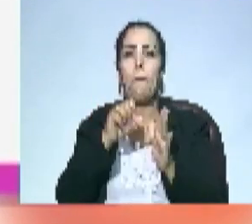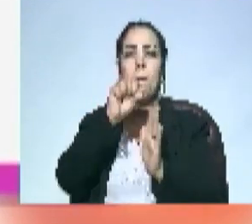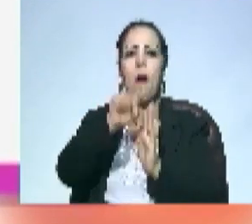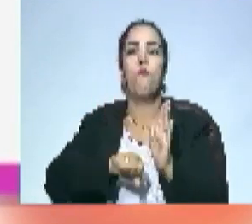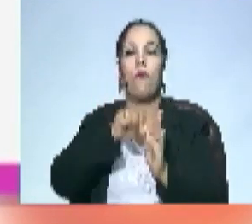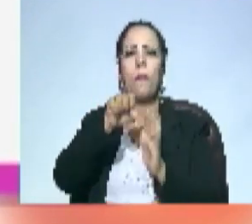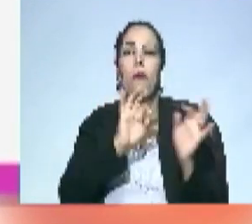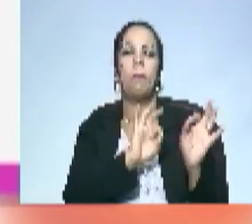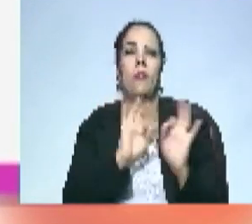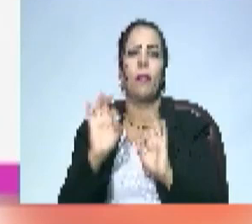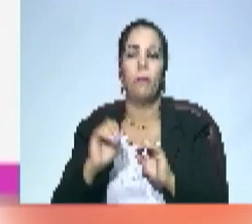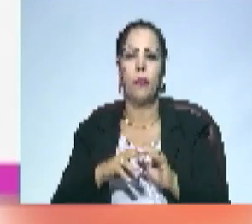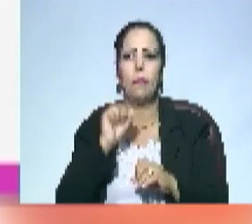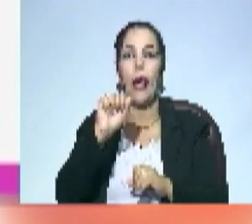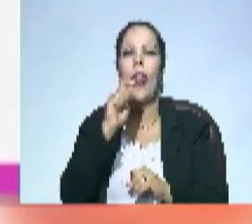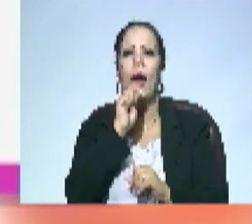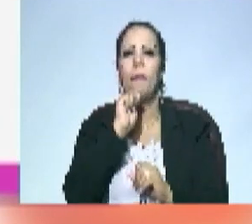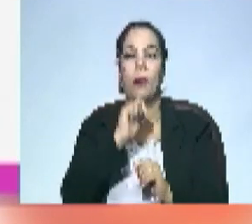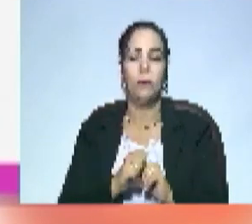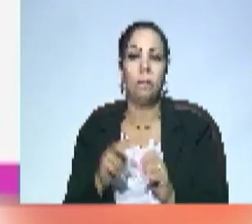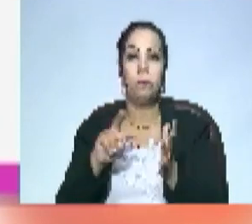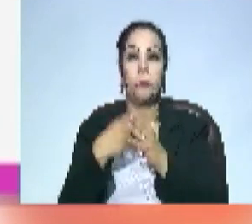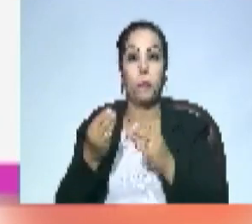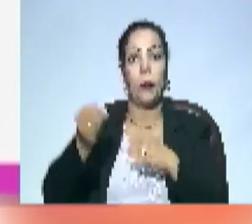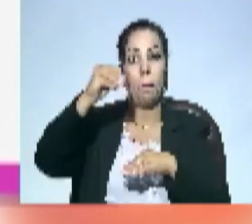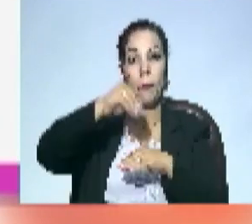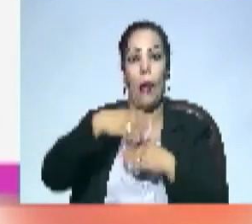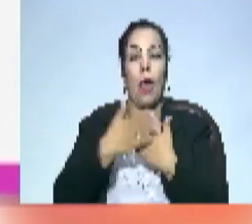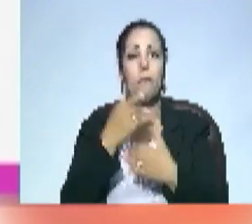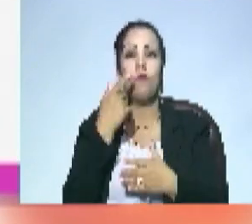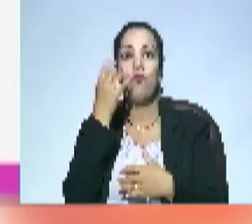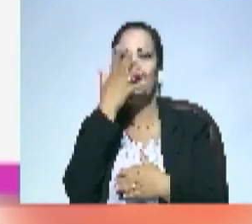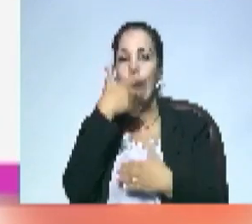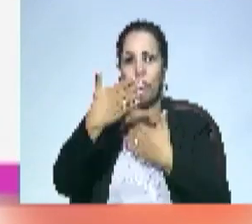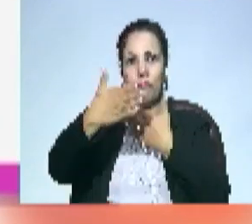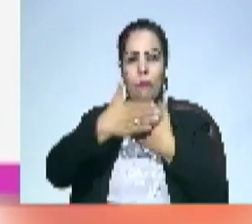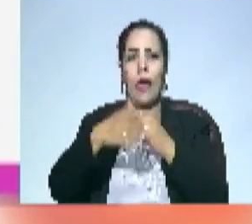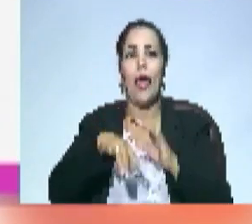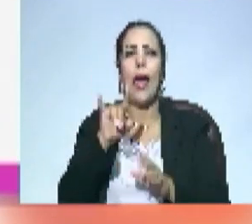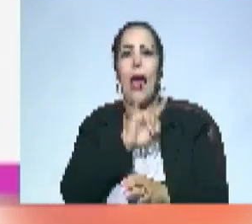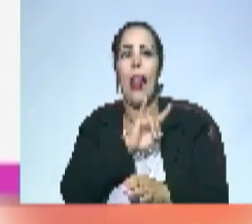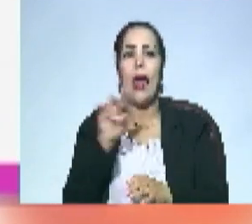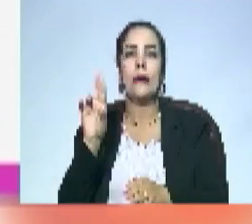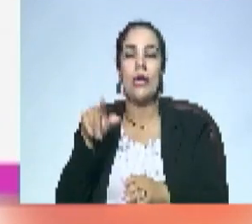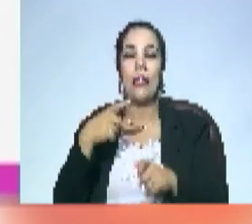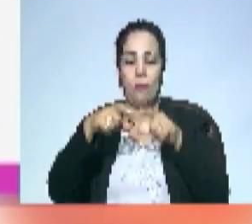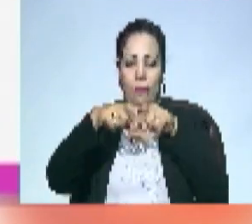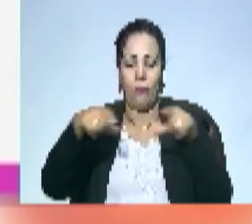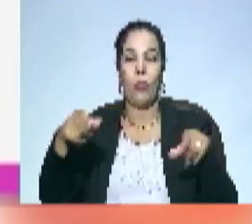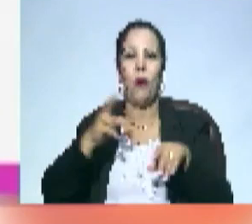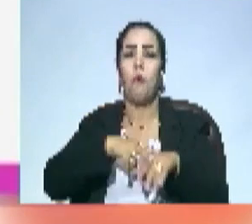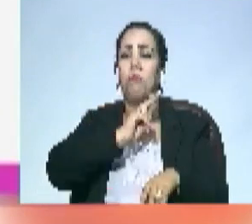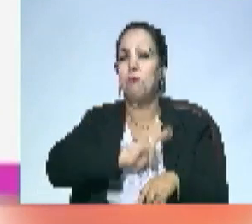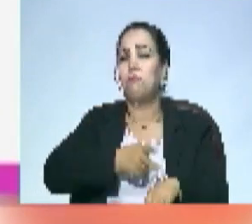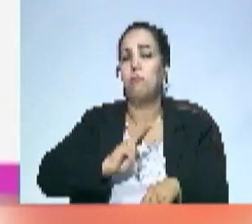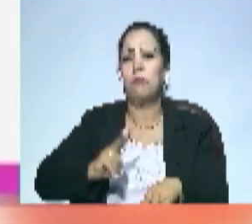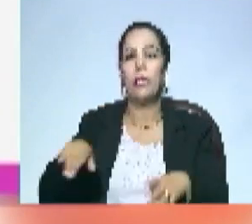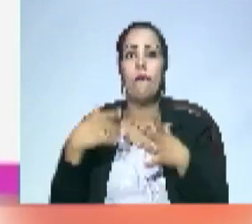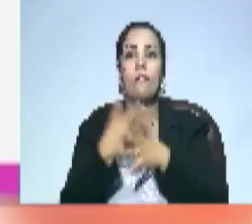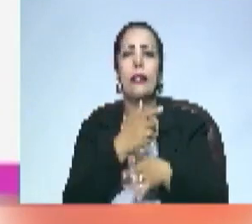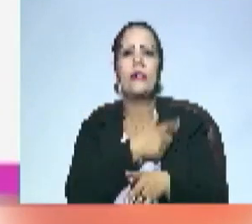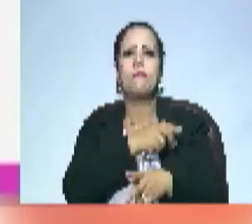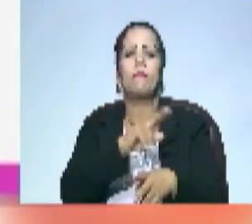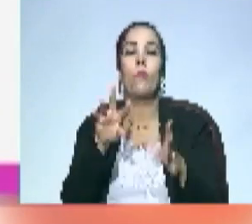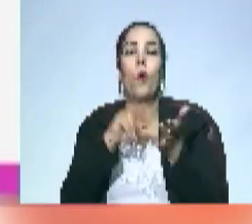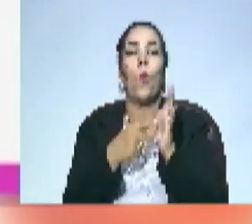المفرمه بتاعه اللحمه بتتركب وشوش اللازانيا وشوش المكرونه والريفيو والفوتشيني والحاجات